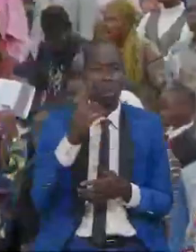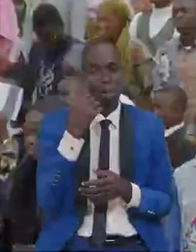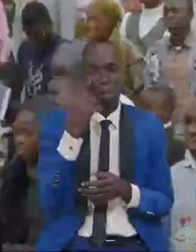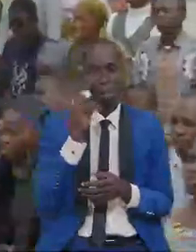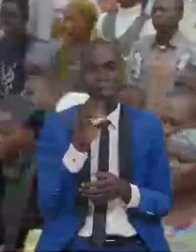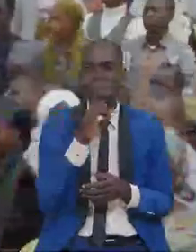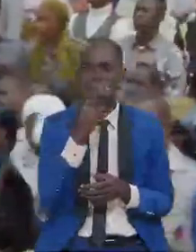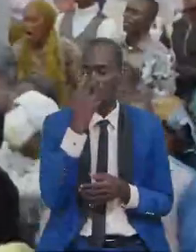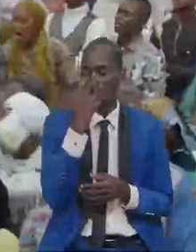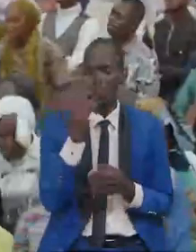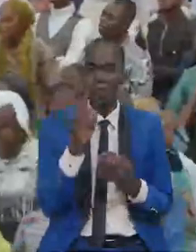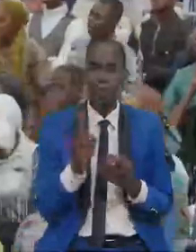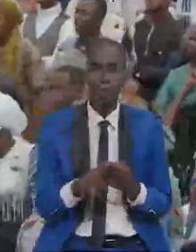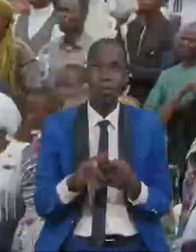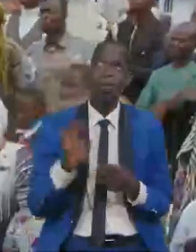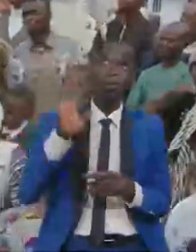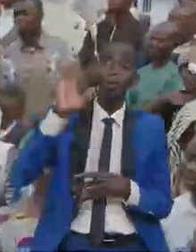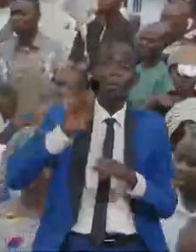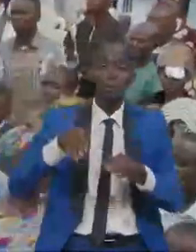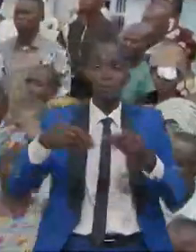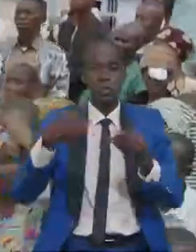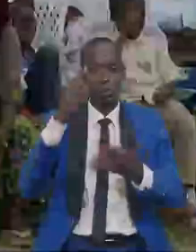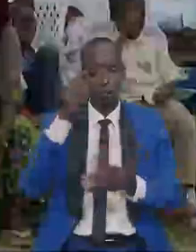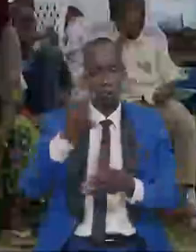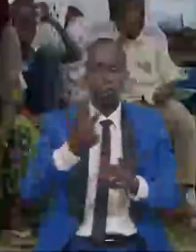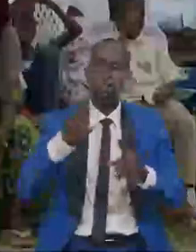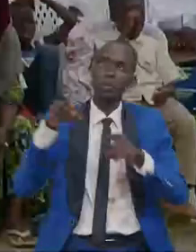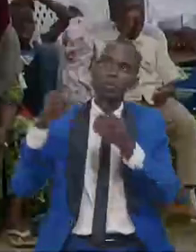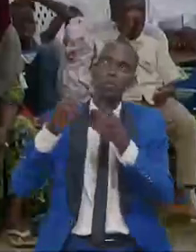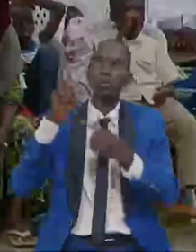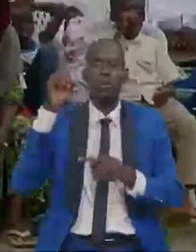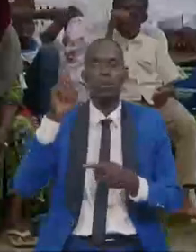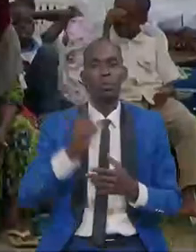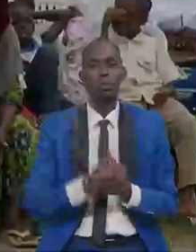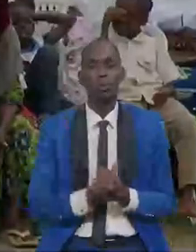Tes yeux sont aveuglés. À cette provision pour toi, viens.